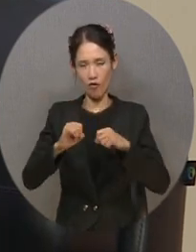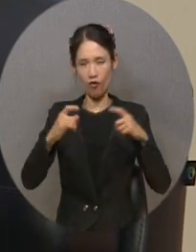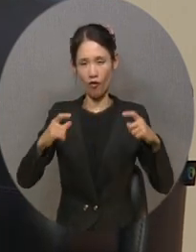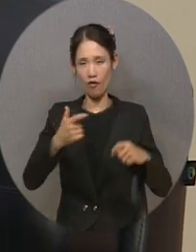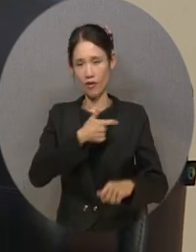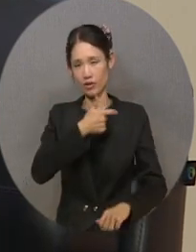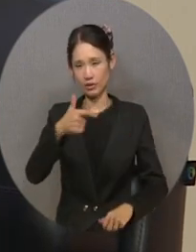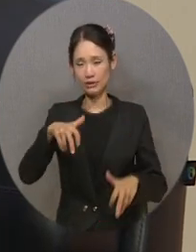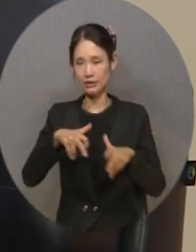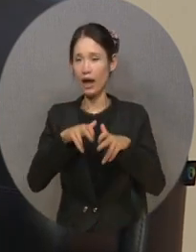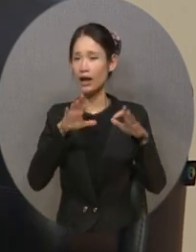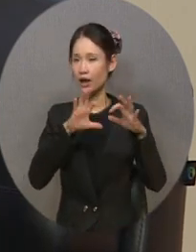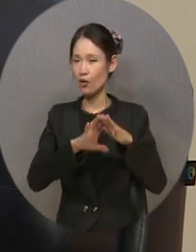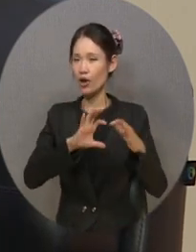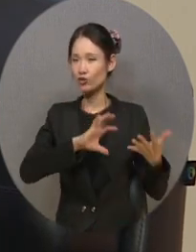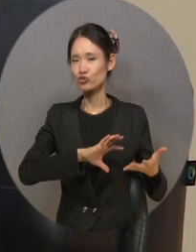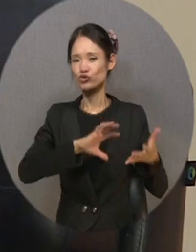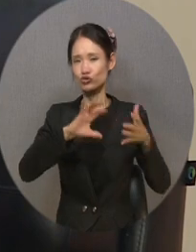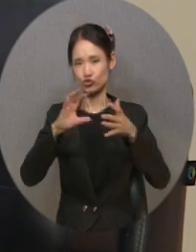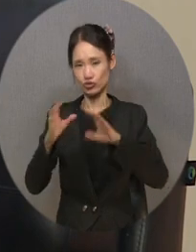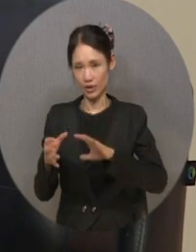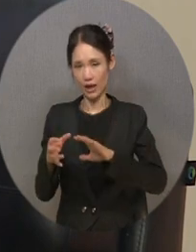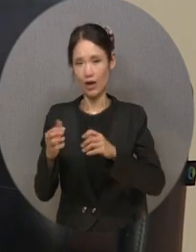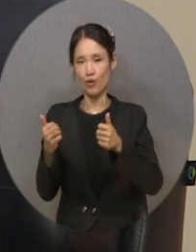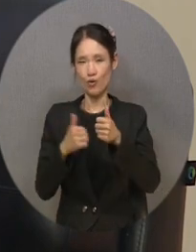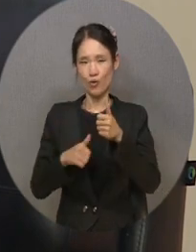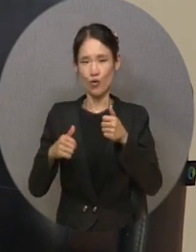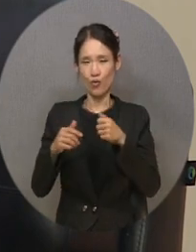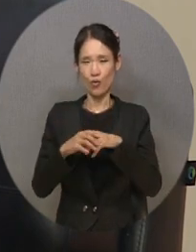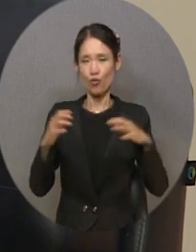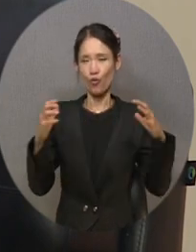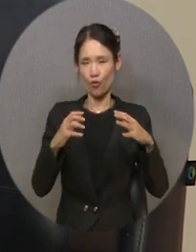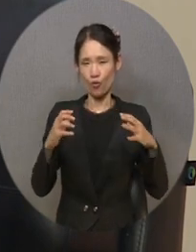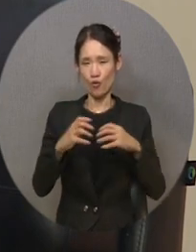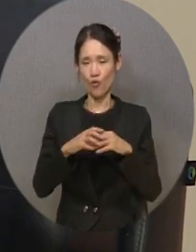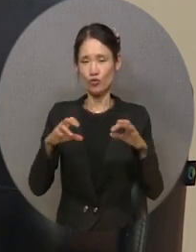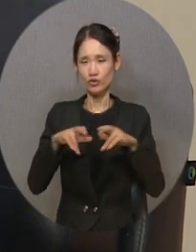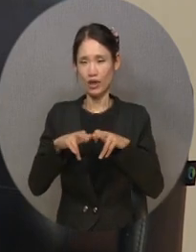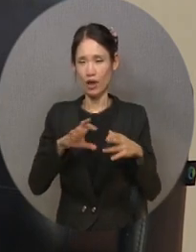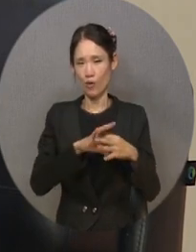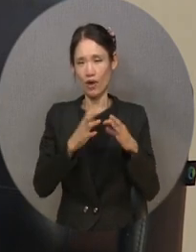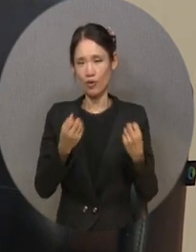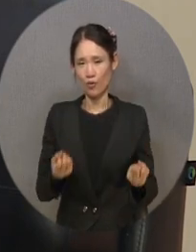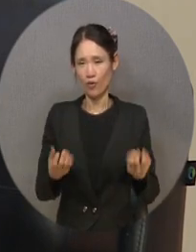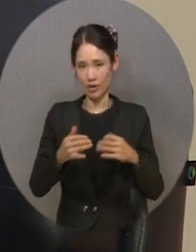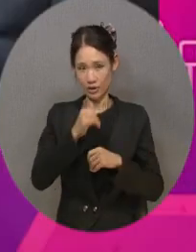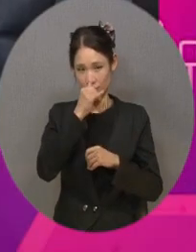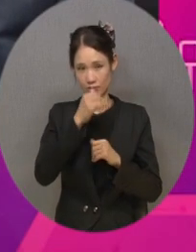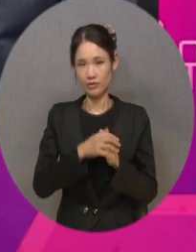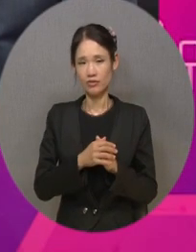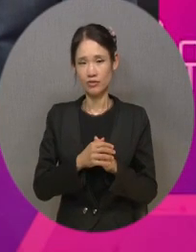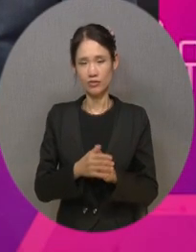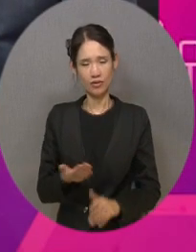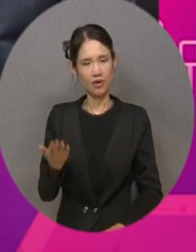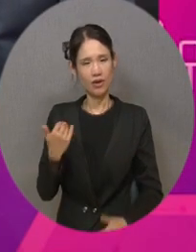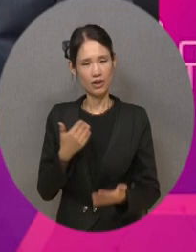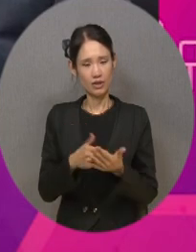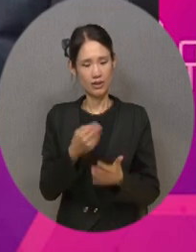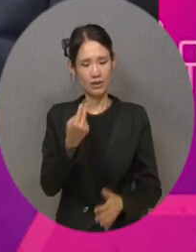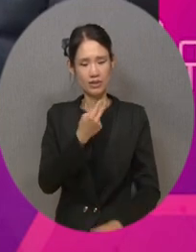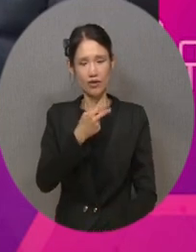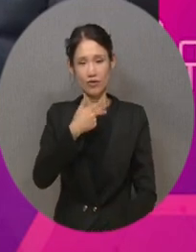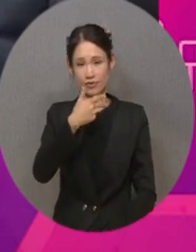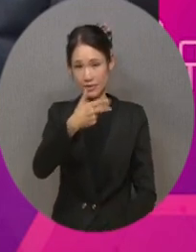장애 관련 국제회의라고 이제 우리나라에서 열린 가장 큰 장애 관련 국제회의라고 할 수 있습니다. 과거에